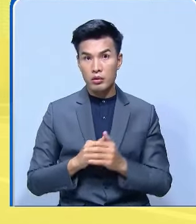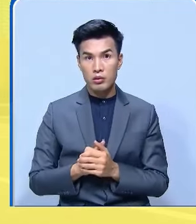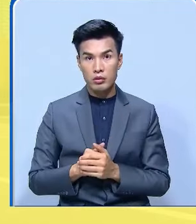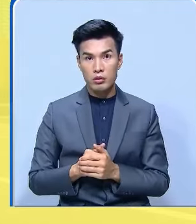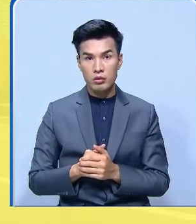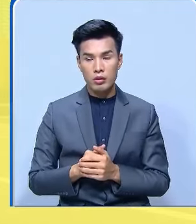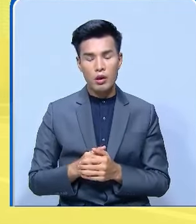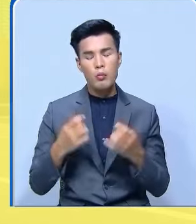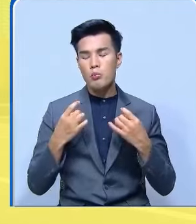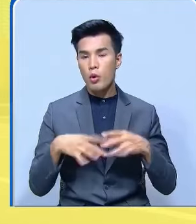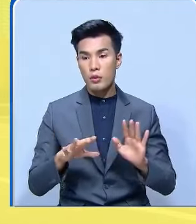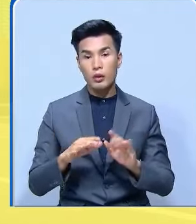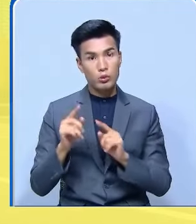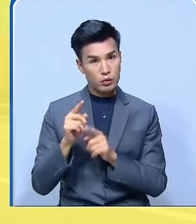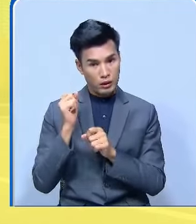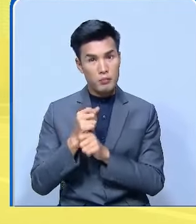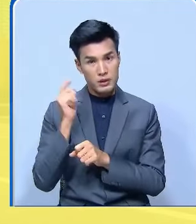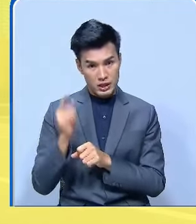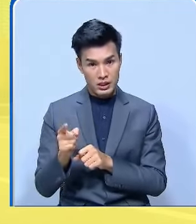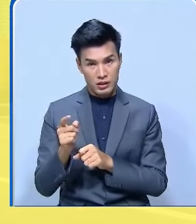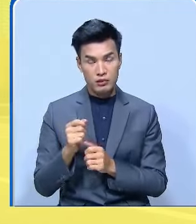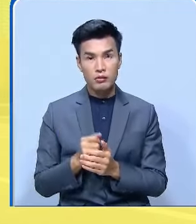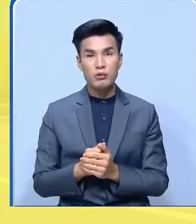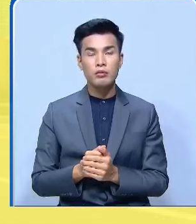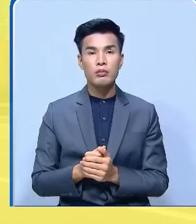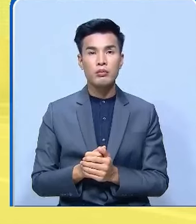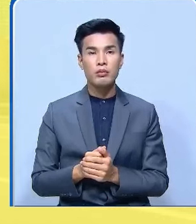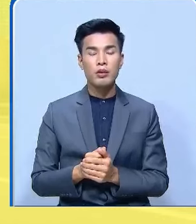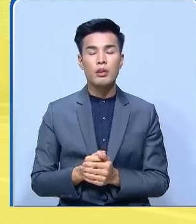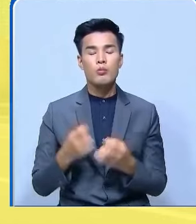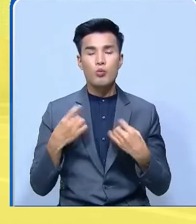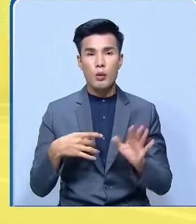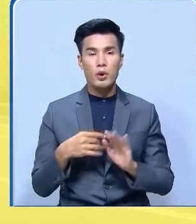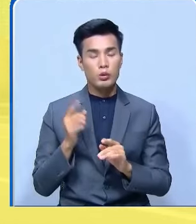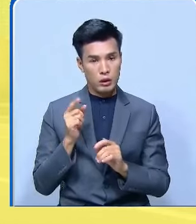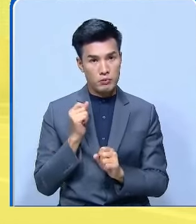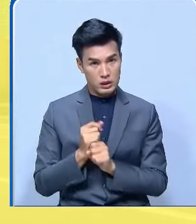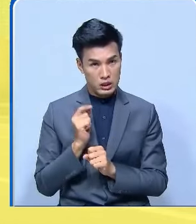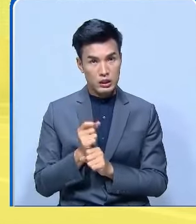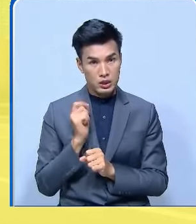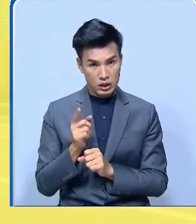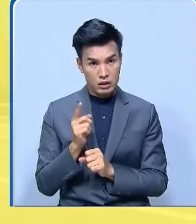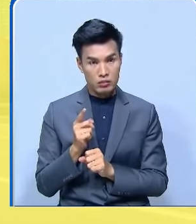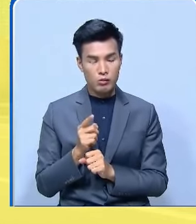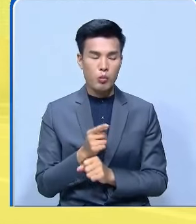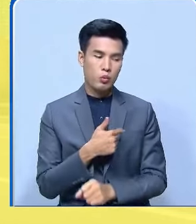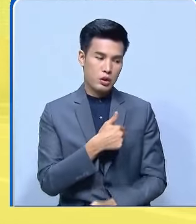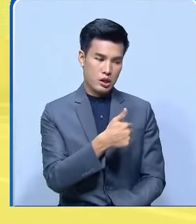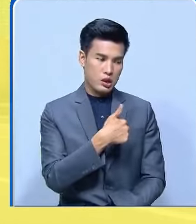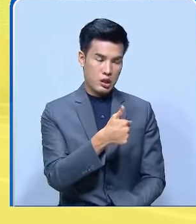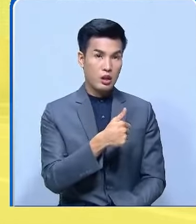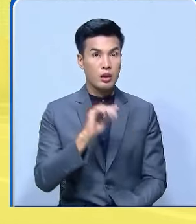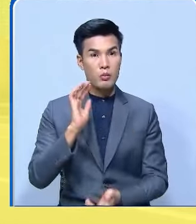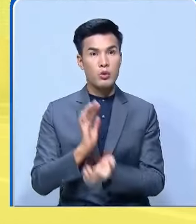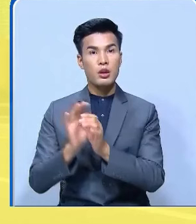า โอ้อย่าสัญญาแบบส่งๆนะ ผู้เสียหายก็ใจดีนะคะแต่ว่าตำรวจก็ได้คุ